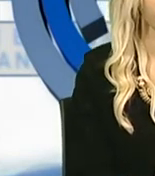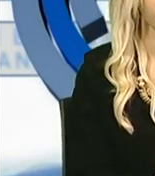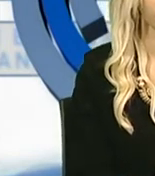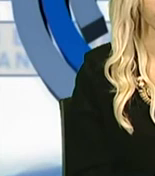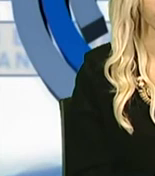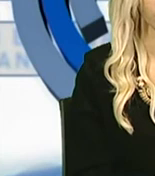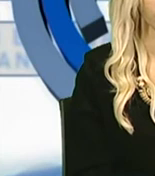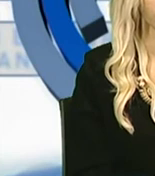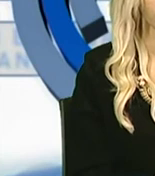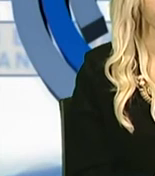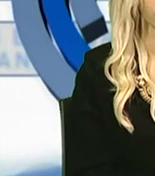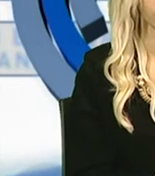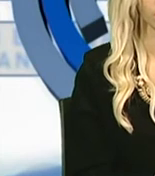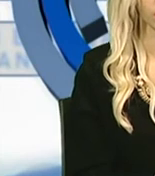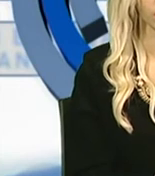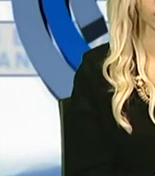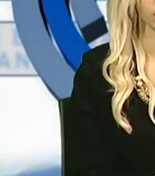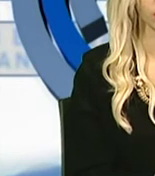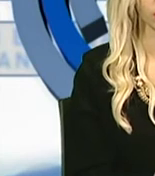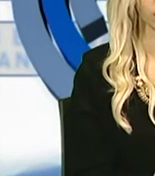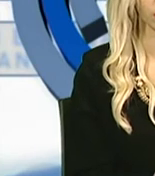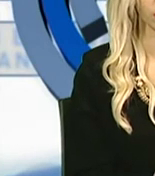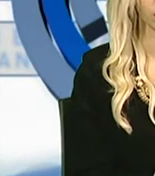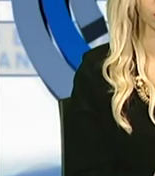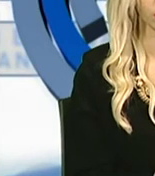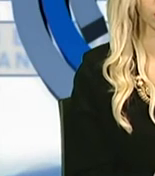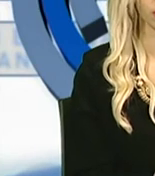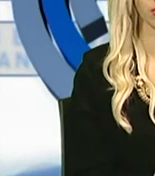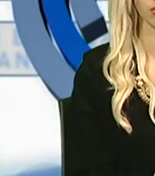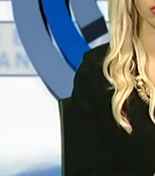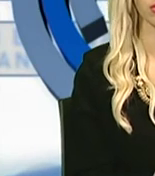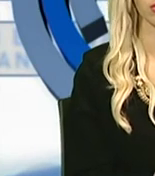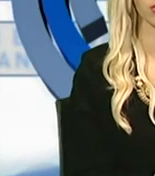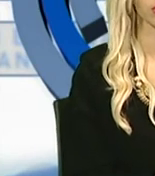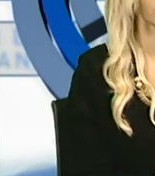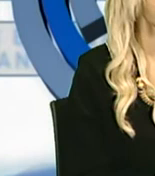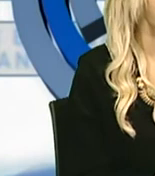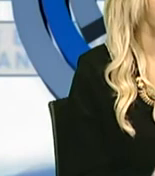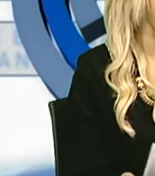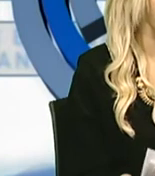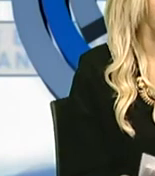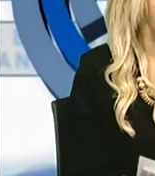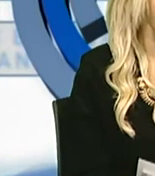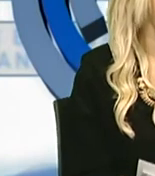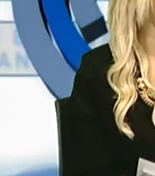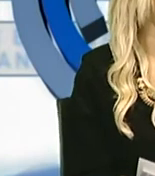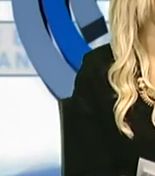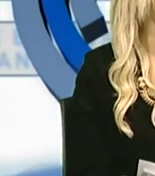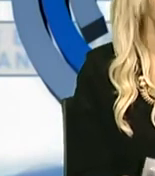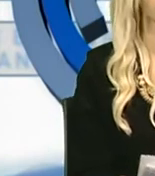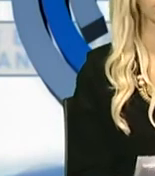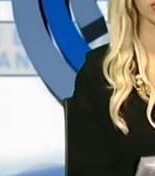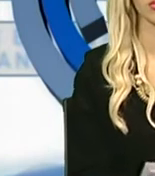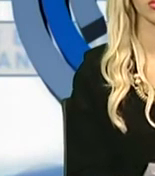βραδινής και αυτό και του κύριου Τσίπρα μεταξύ του κύριου Σαμαρά, που θα μείνει χαρακτηριστικό και θα συζητηθεί αρκετά όσο ήδη έχει συζητηθεί.